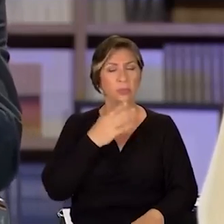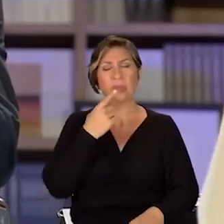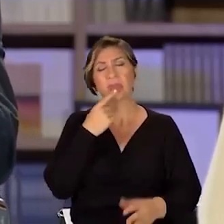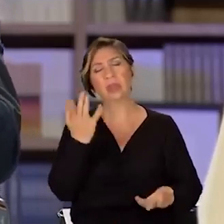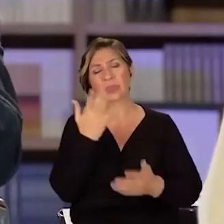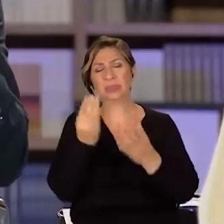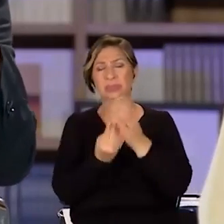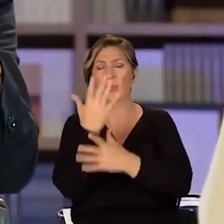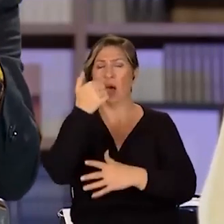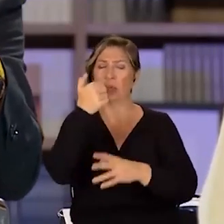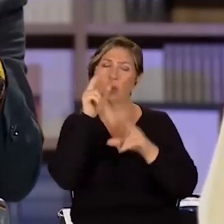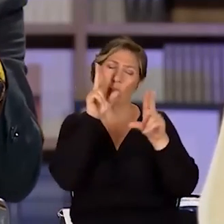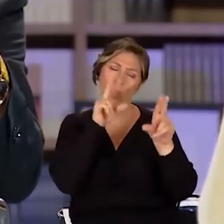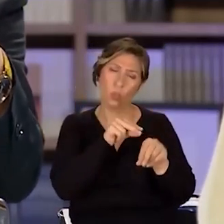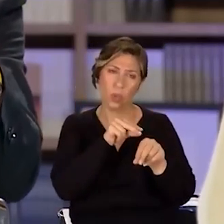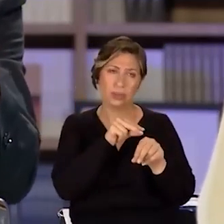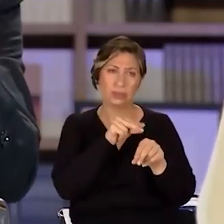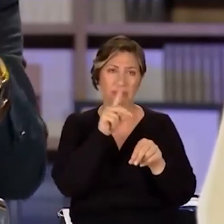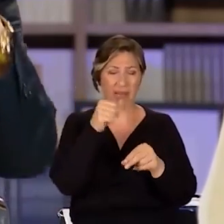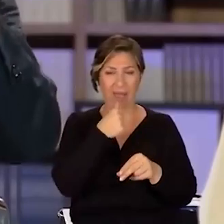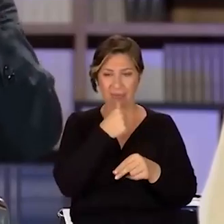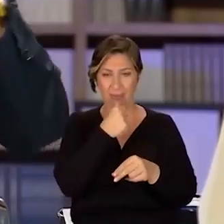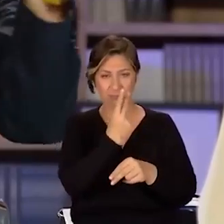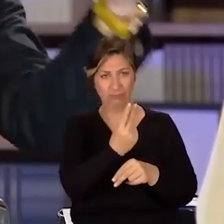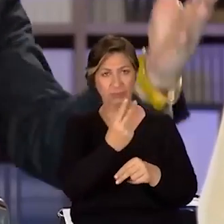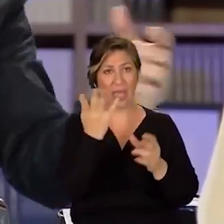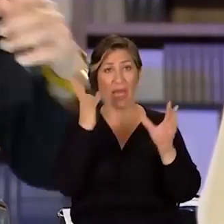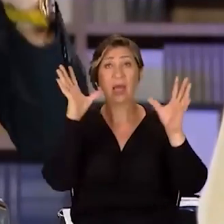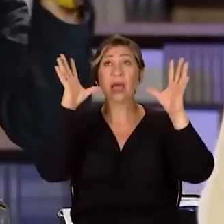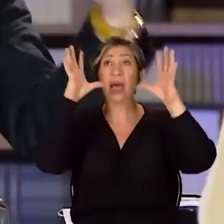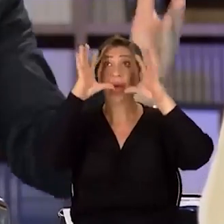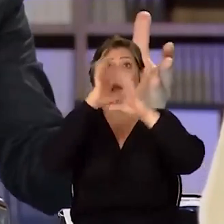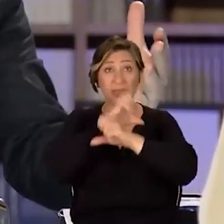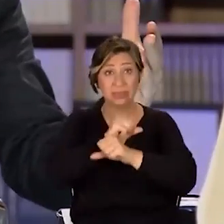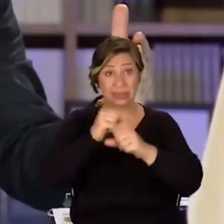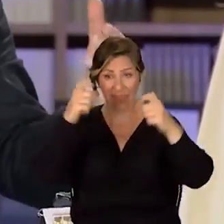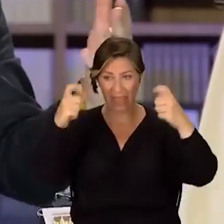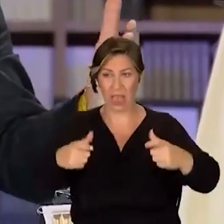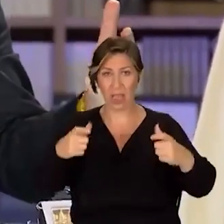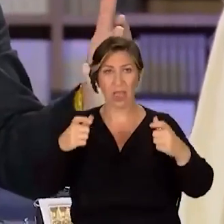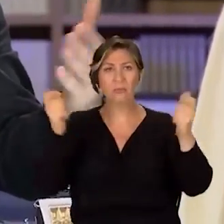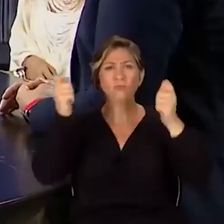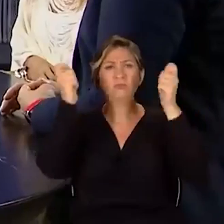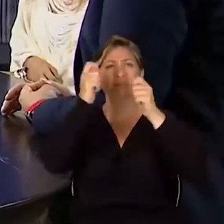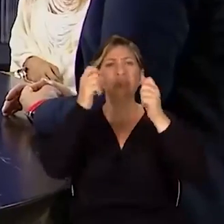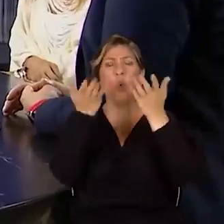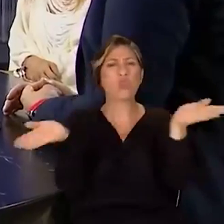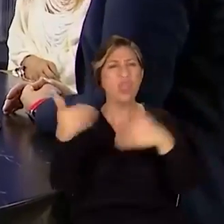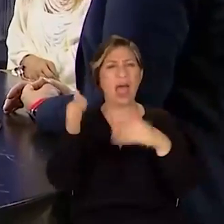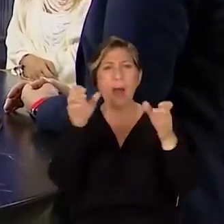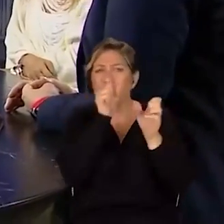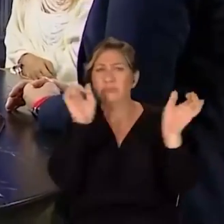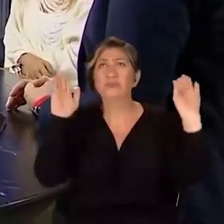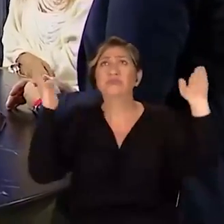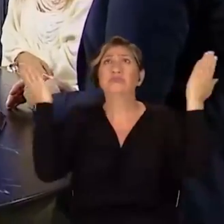sabah 6'da uyuyan bir adam eğer kararsa bulunduğu yeri mümkün olduğu kadar evet. ve